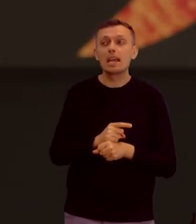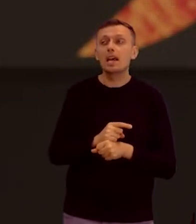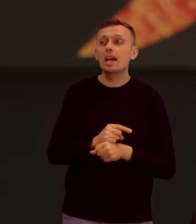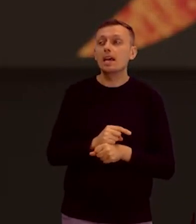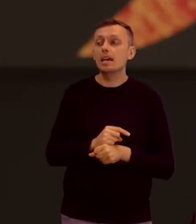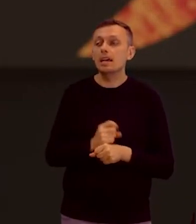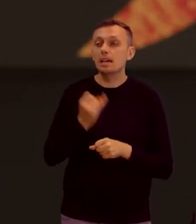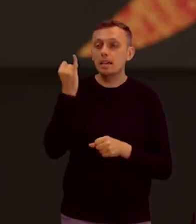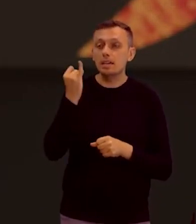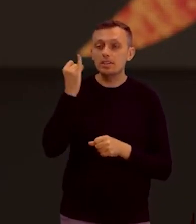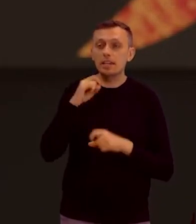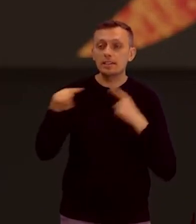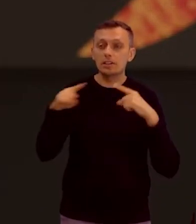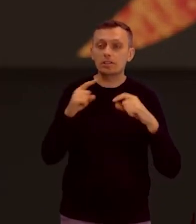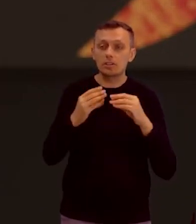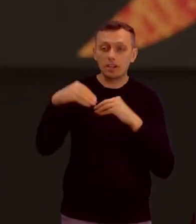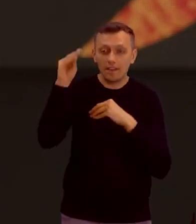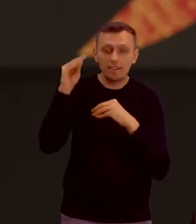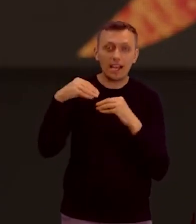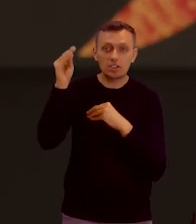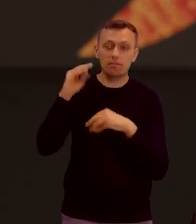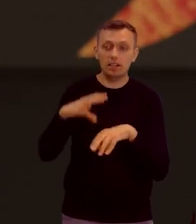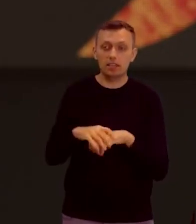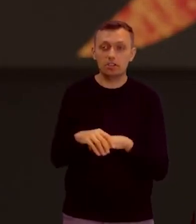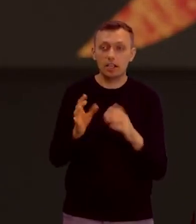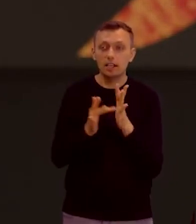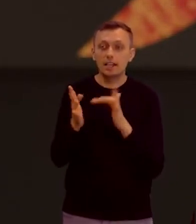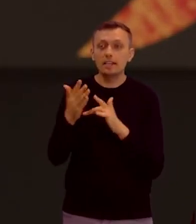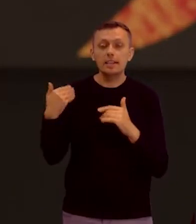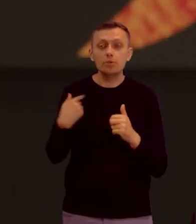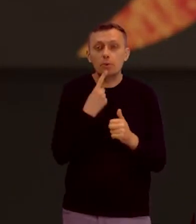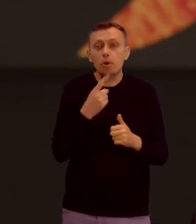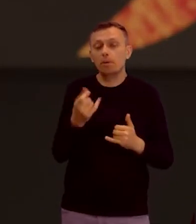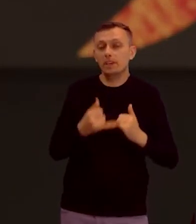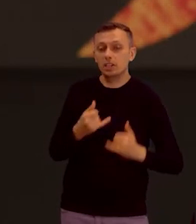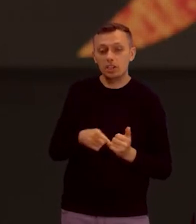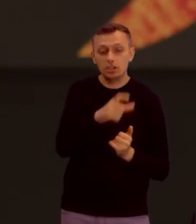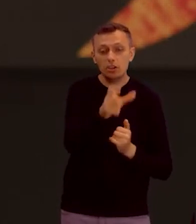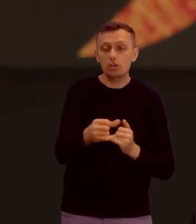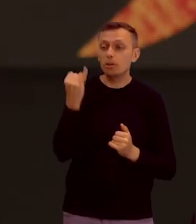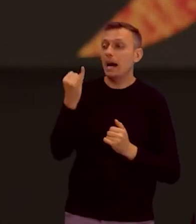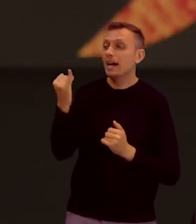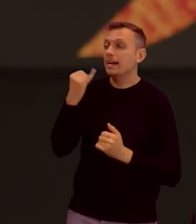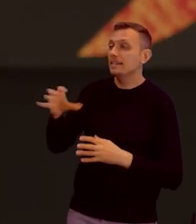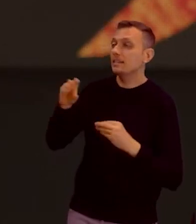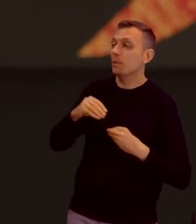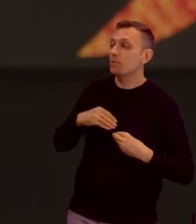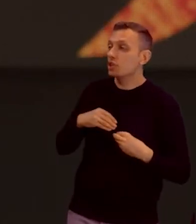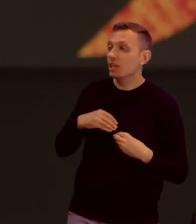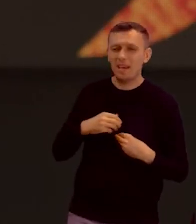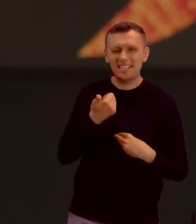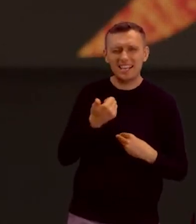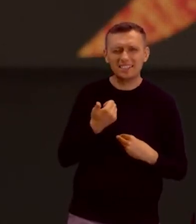dziecko przyjmie w moje imię, mnie samego przyjmuje. A następnie udzielił